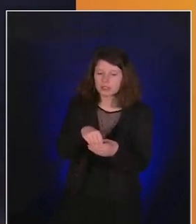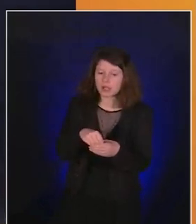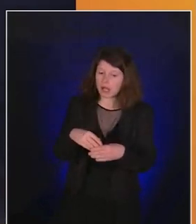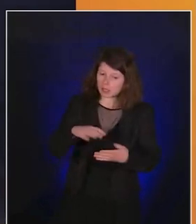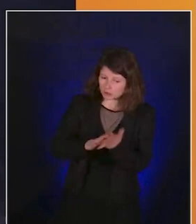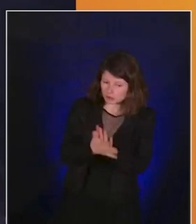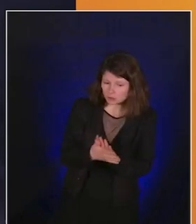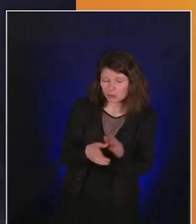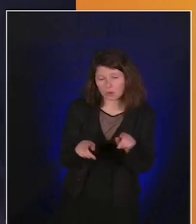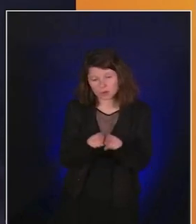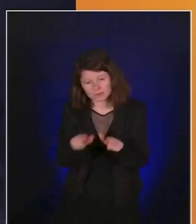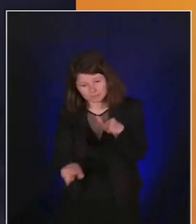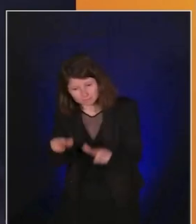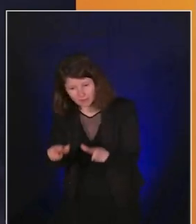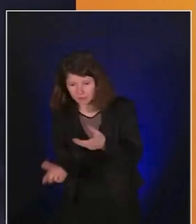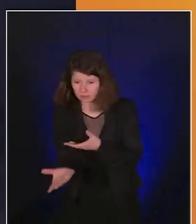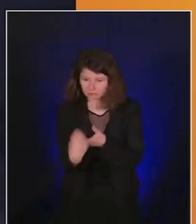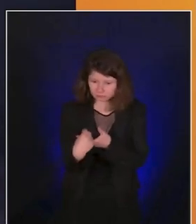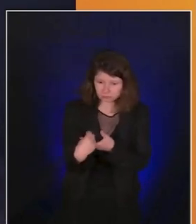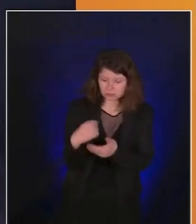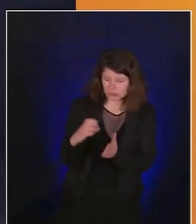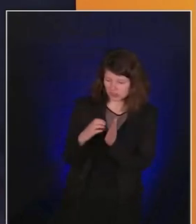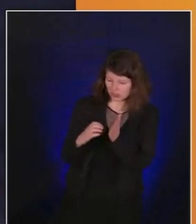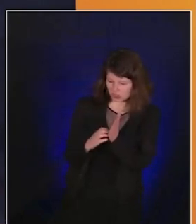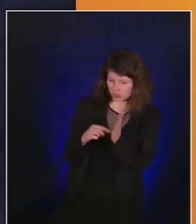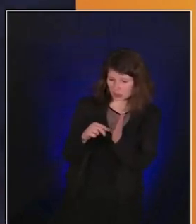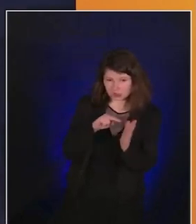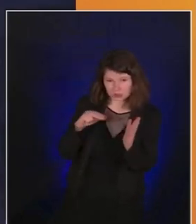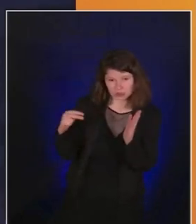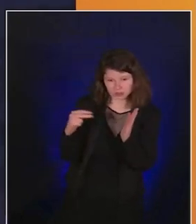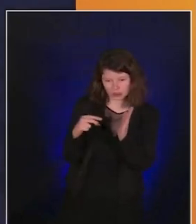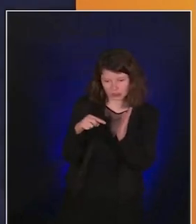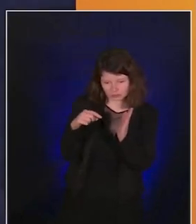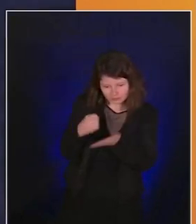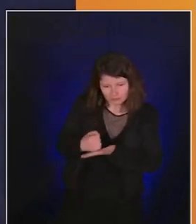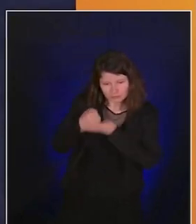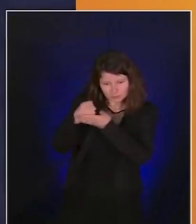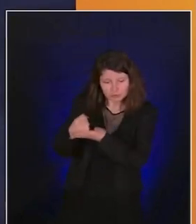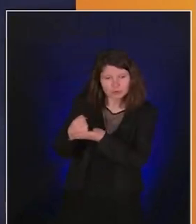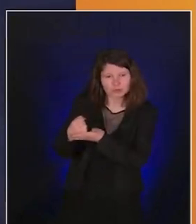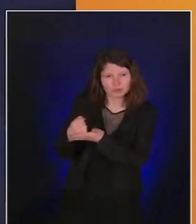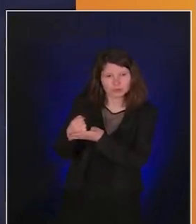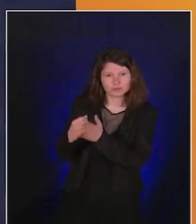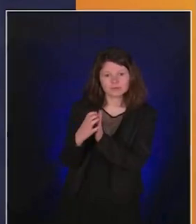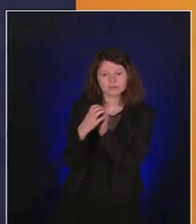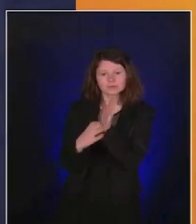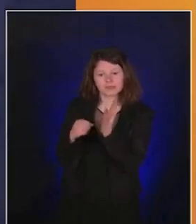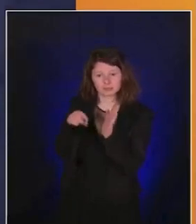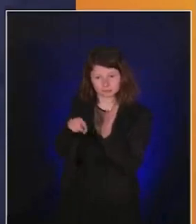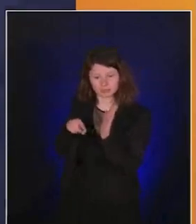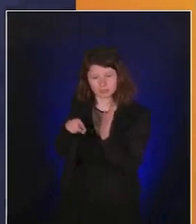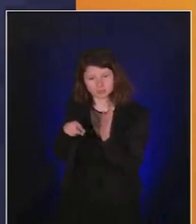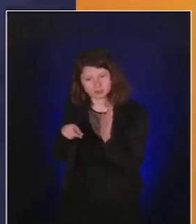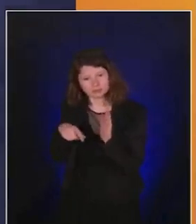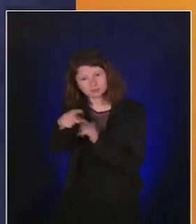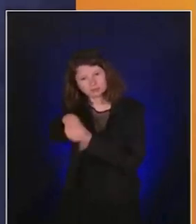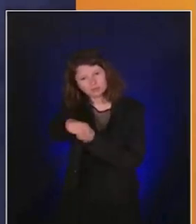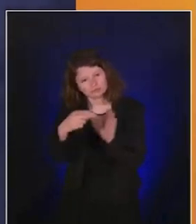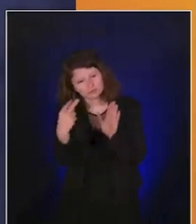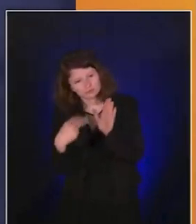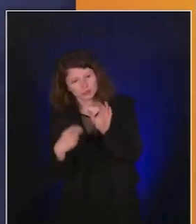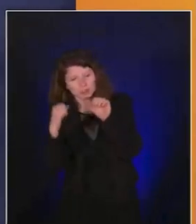apporté leur soutien à cette charte. Le texte de soutien est à votre disposition au stand de